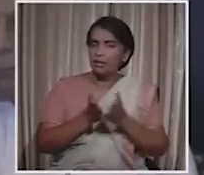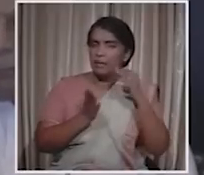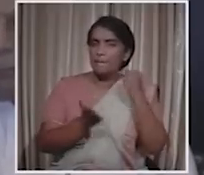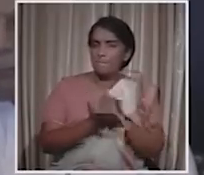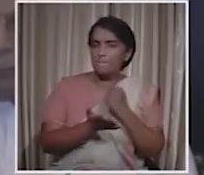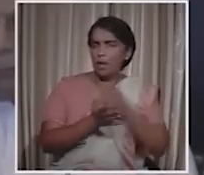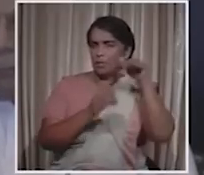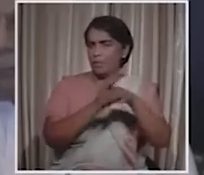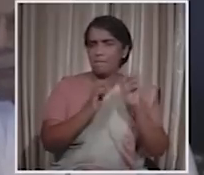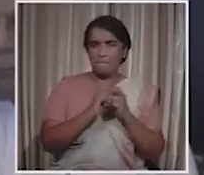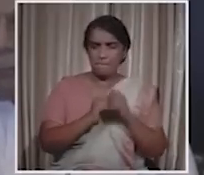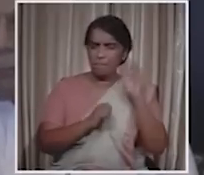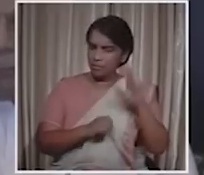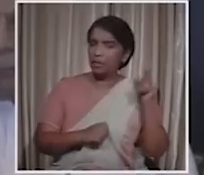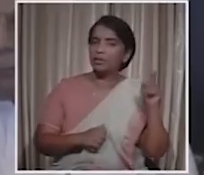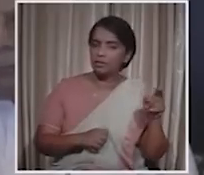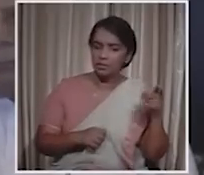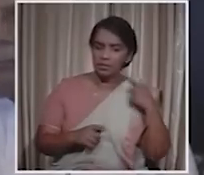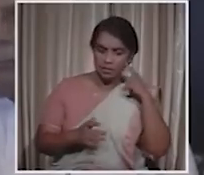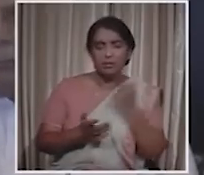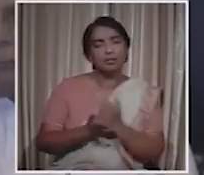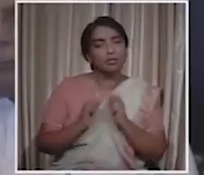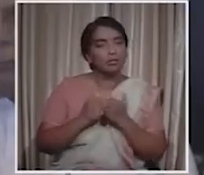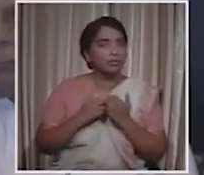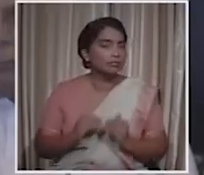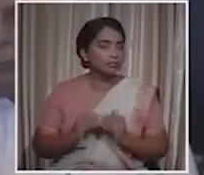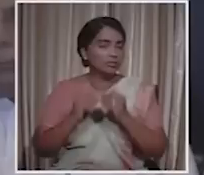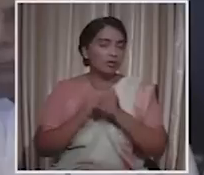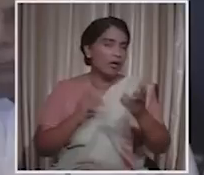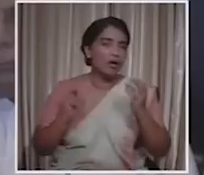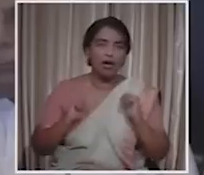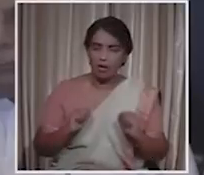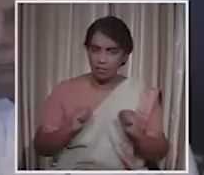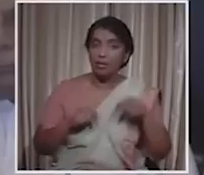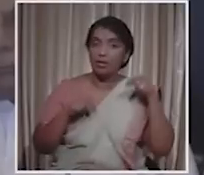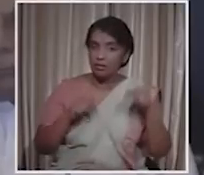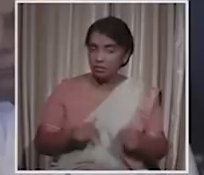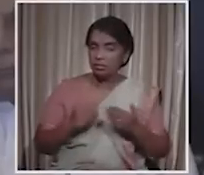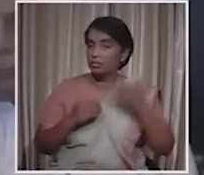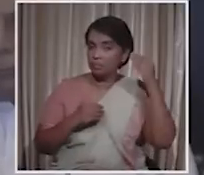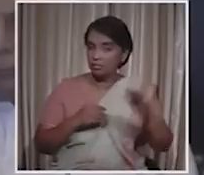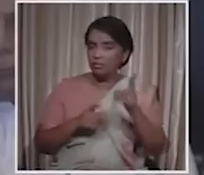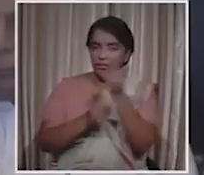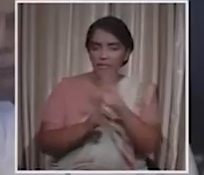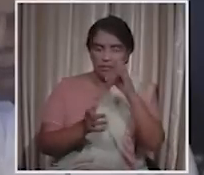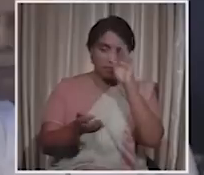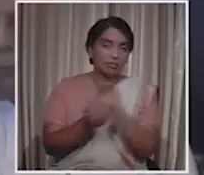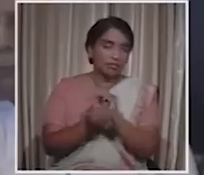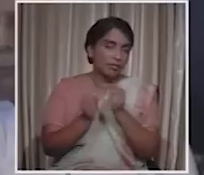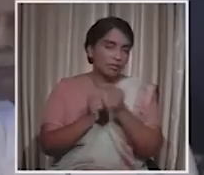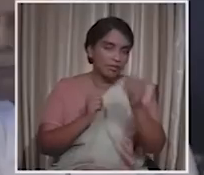බැංකුවල ප්‍රශ්න තියෙනවා. එහෙනම් මේ අසීරු තත්වෙන් ගොඩ එීමේ මාර්ගය කුමක්ද? දැන් අපි ඉදිරි ඇති එකම ආරක්ෂිත